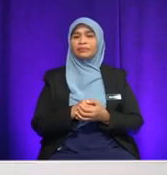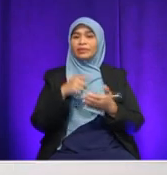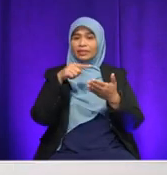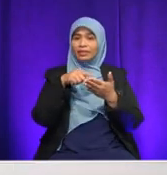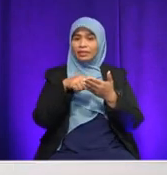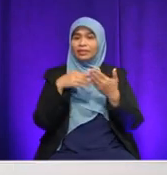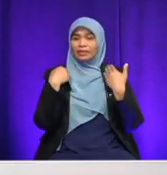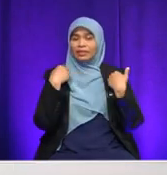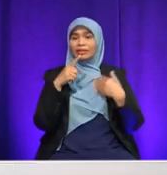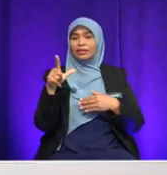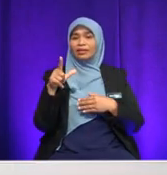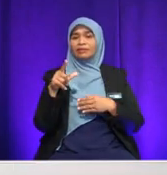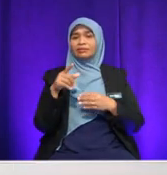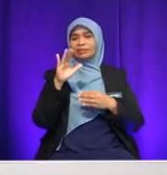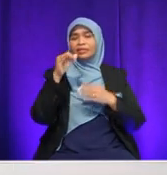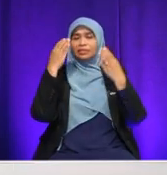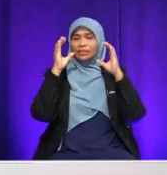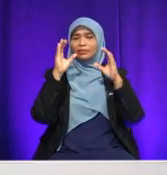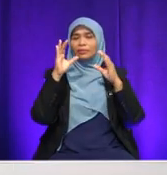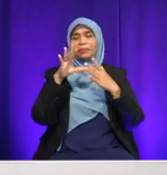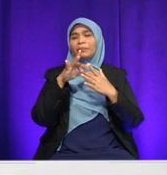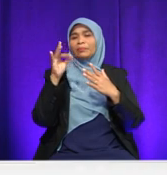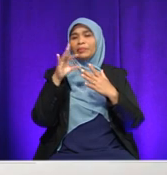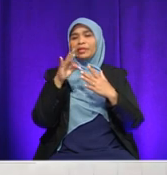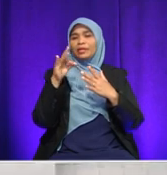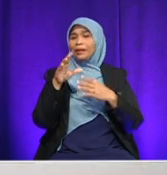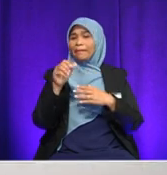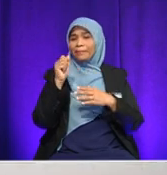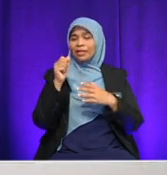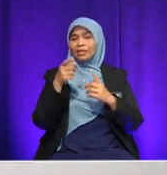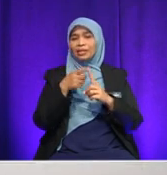cikgu petik daripada buku